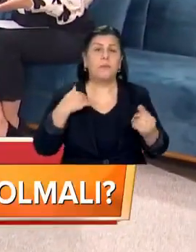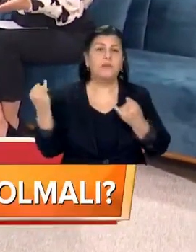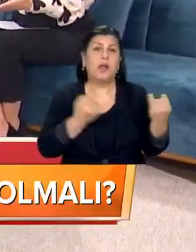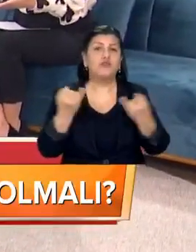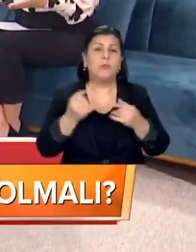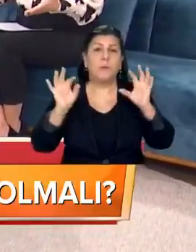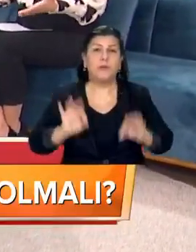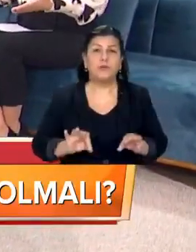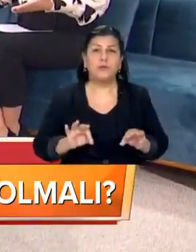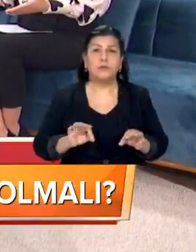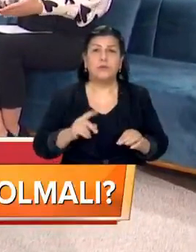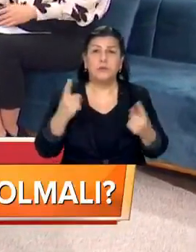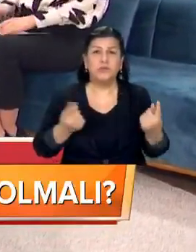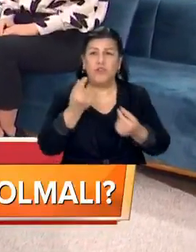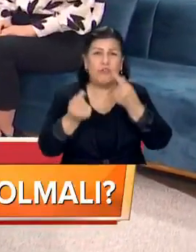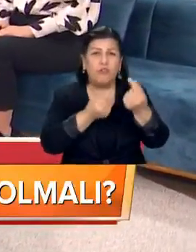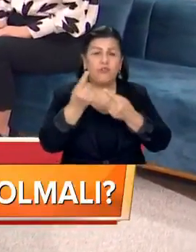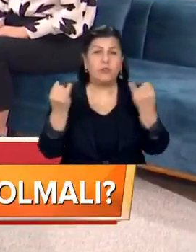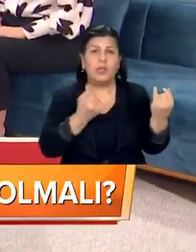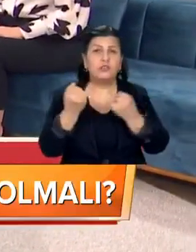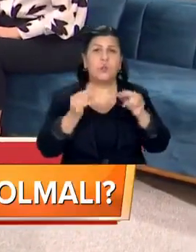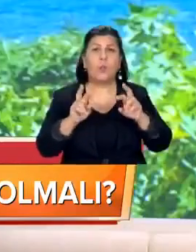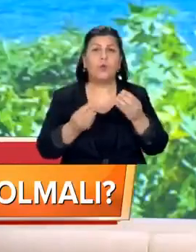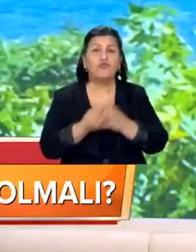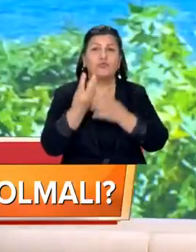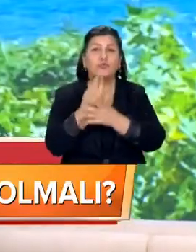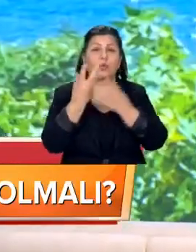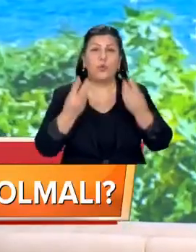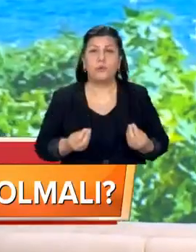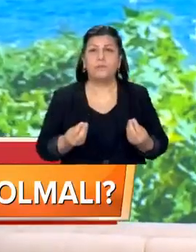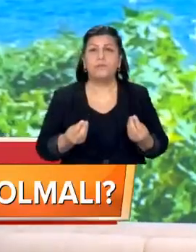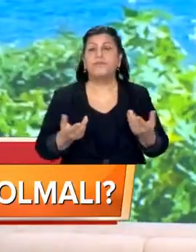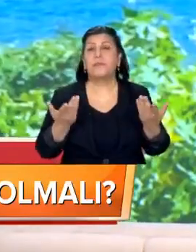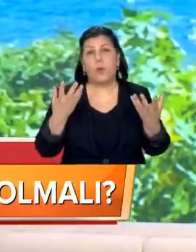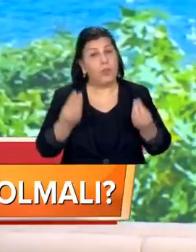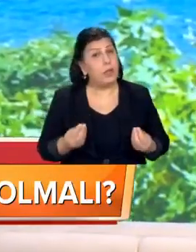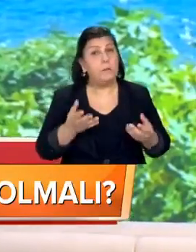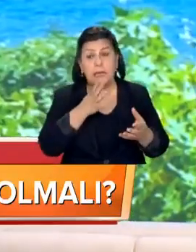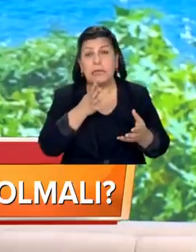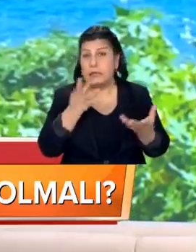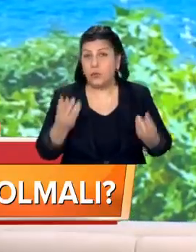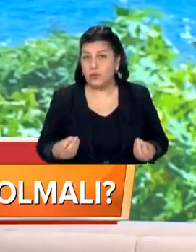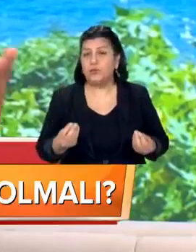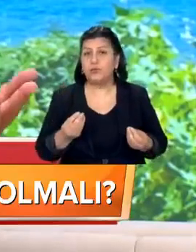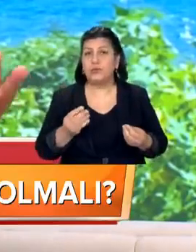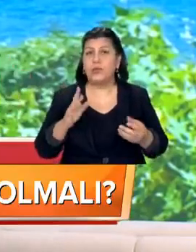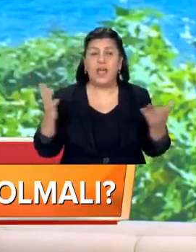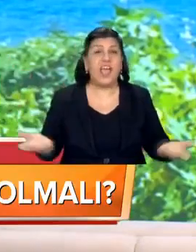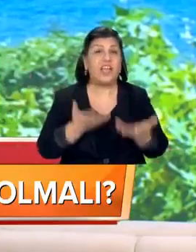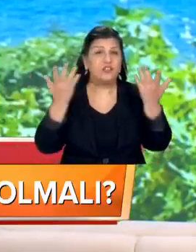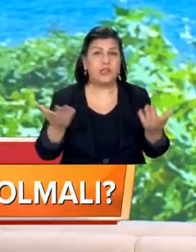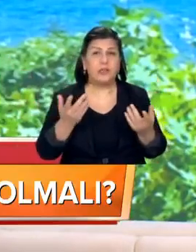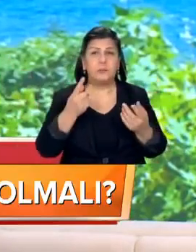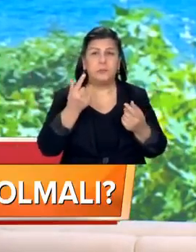Her şey bir tartışma sebebi olabiliyor değil hocam sen ne yapacağız olabilir her şey tartışma sebebi olabilir sırtta bu